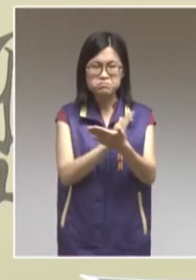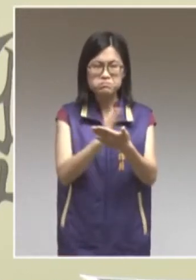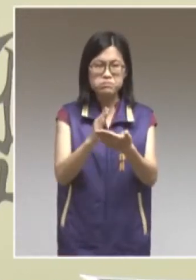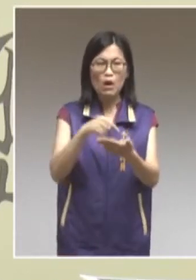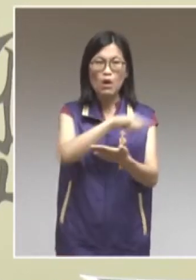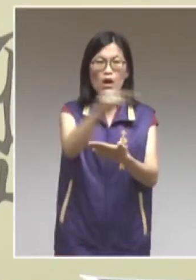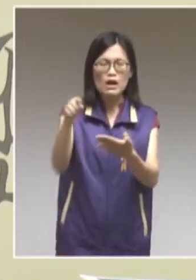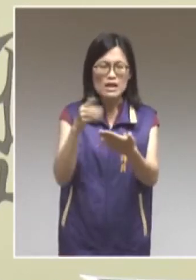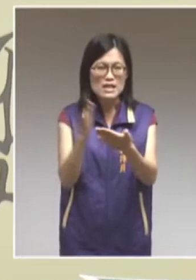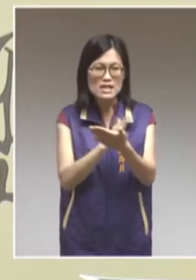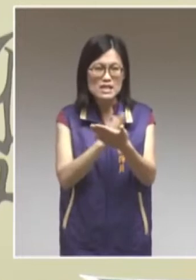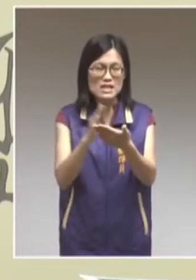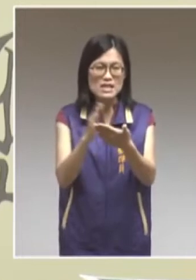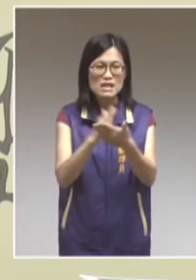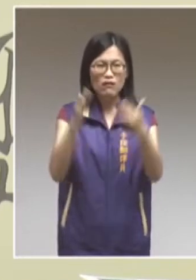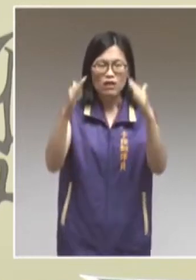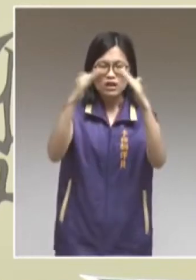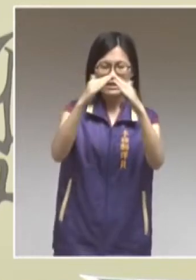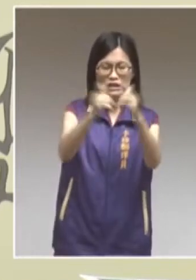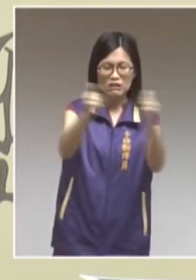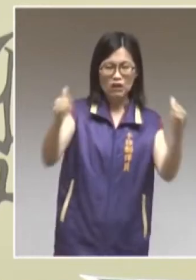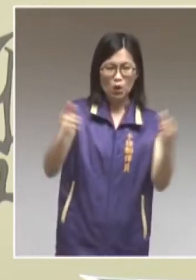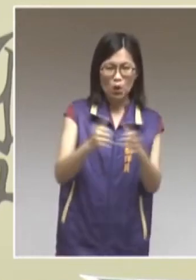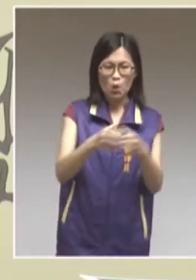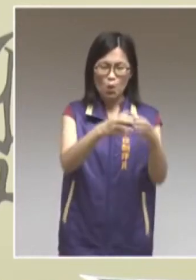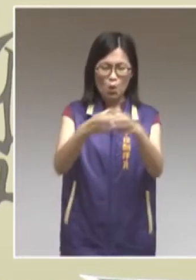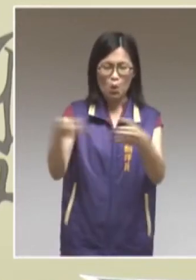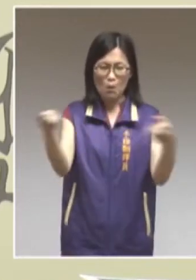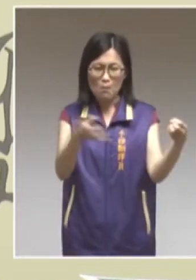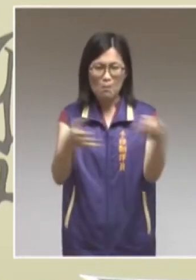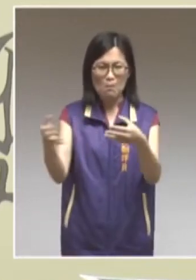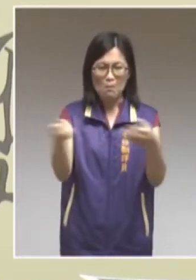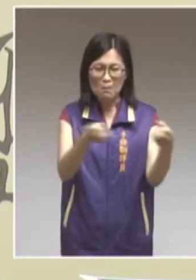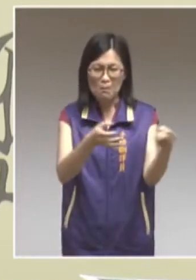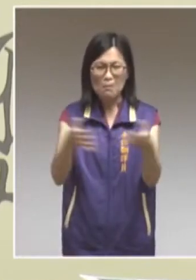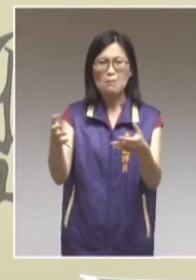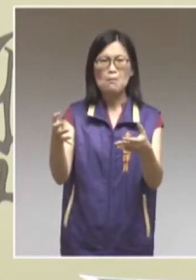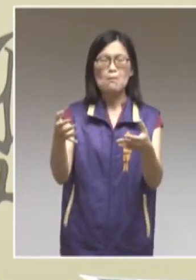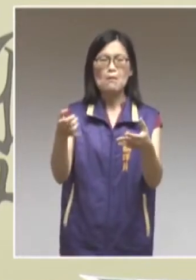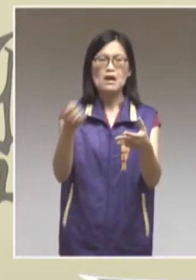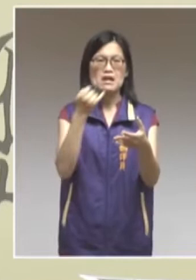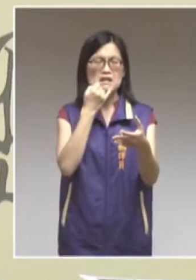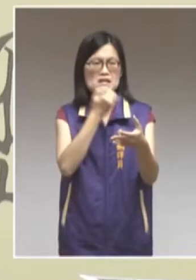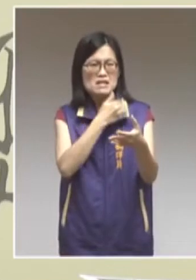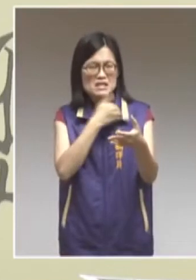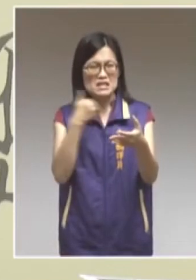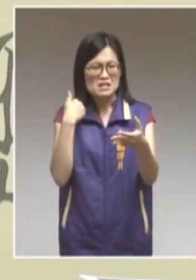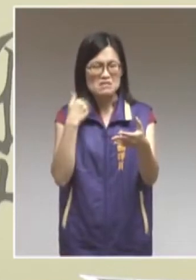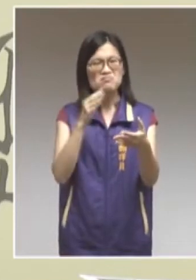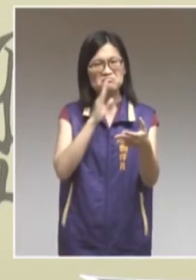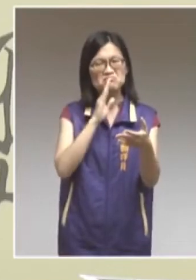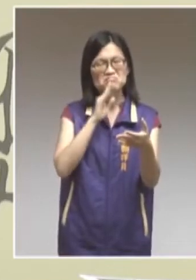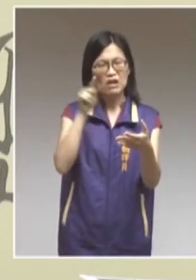个家族的群聚感染应该是非常的这个可以做这样的一